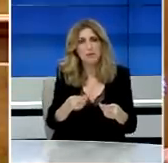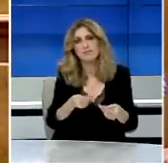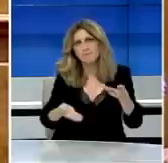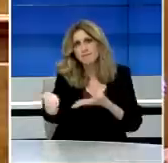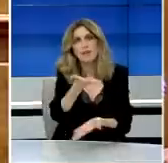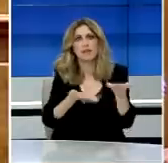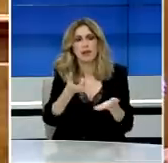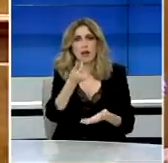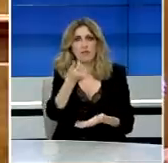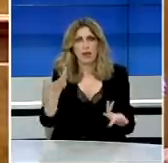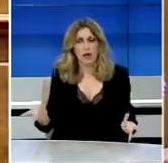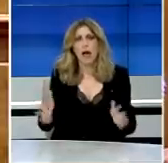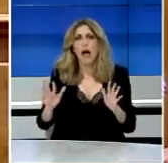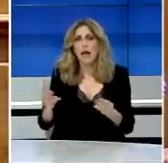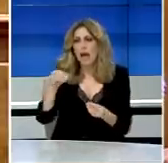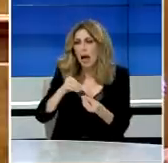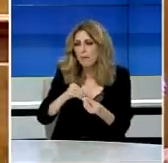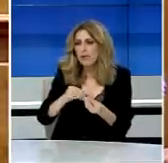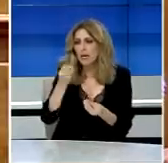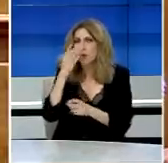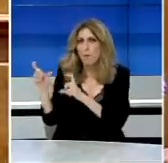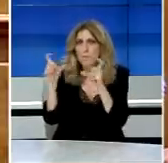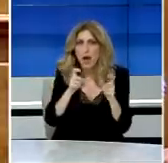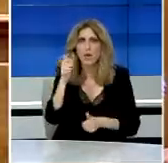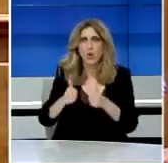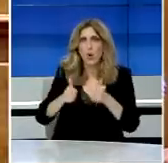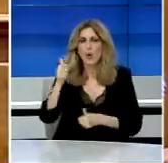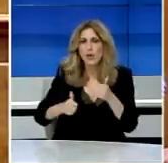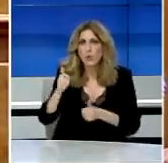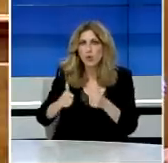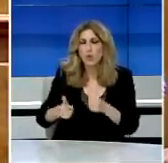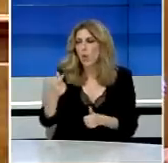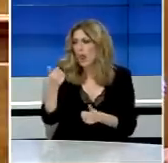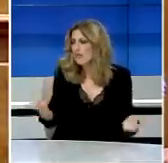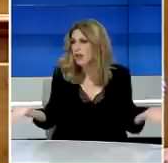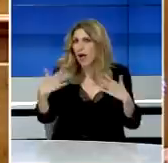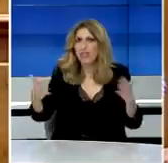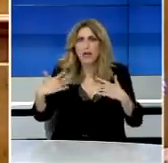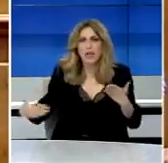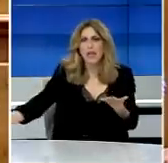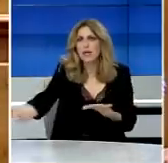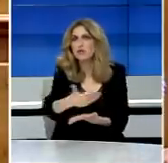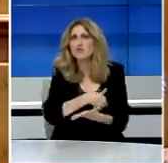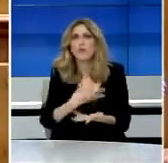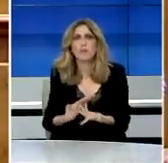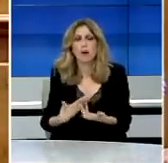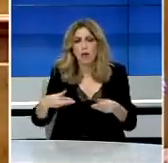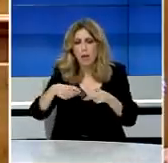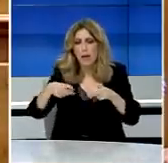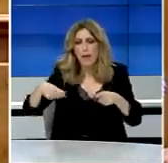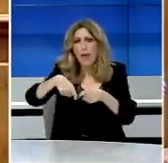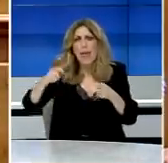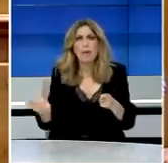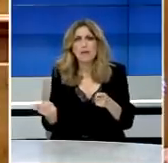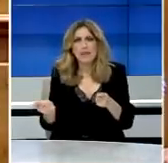Απρίλη, ούτε τον Μάη, ούτε τον Ιούνιο, ούτε τον Ιούλιο θα έχει. Πώς θα πληρώσει? Πώς θα πληρώσει? Σε απόγνωση αυτοί οι άνθρωποι. Κάνατε